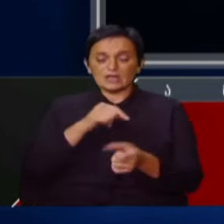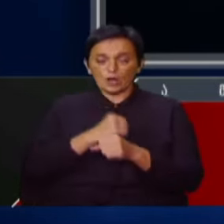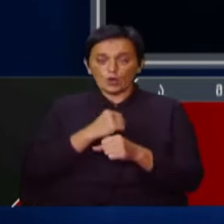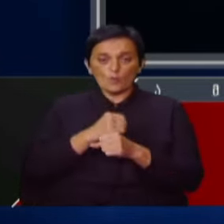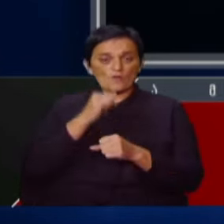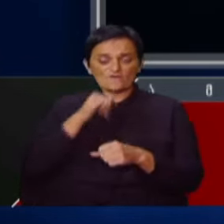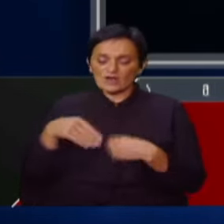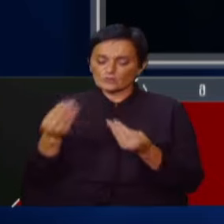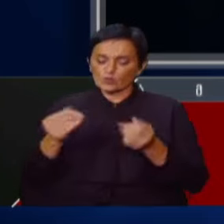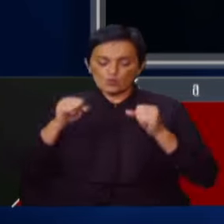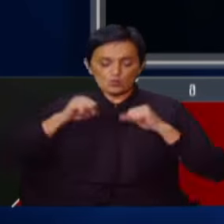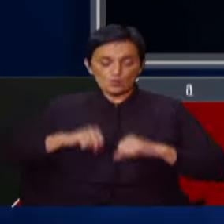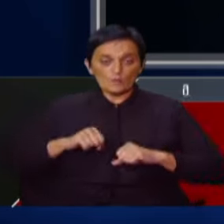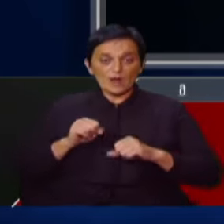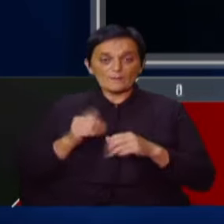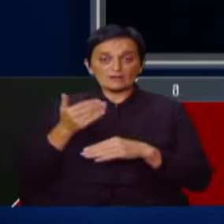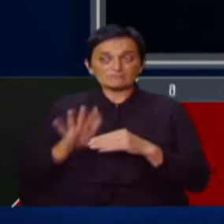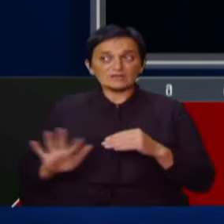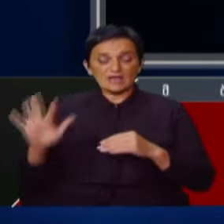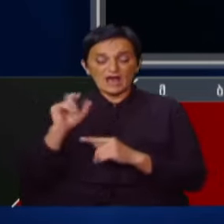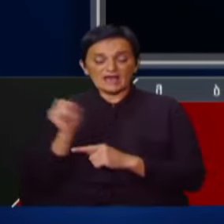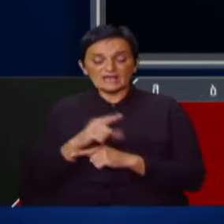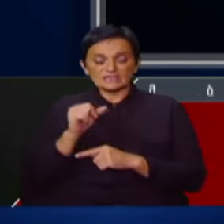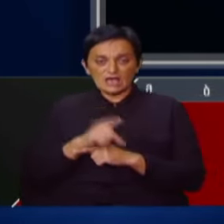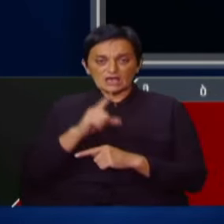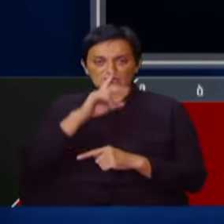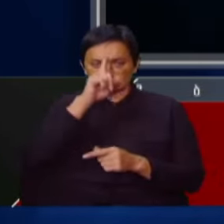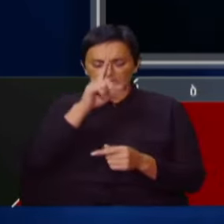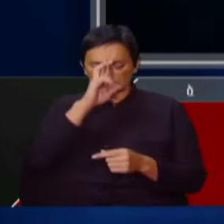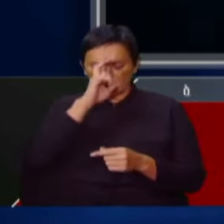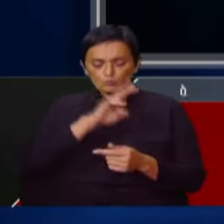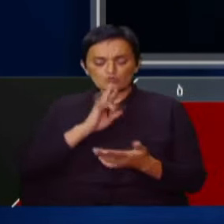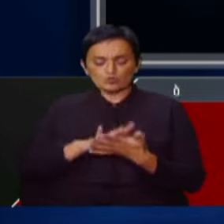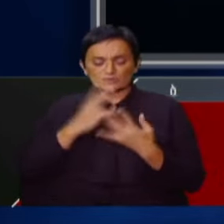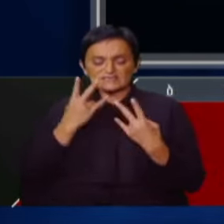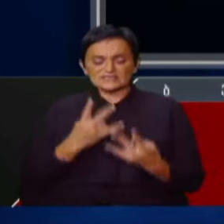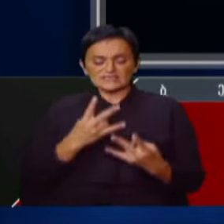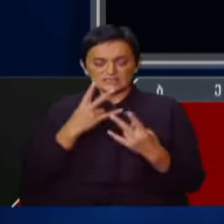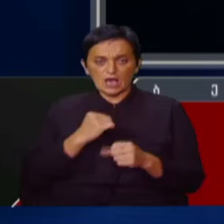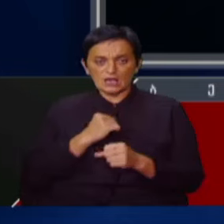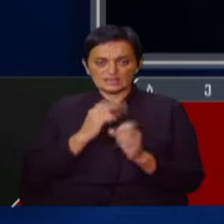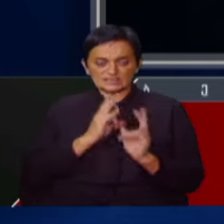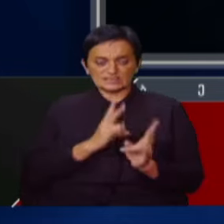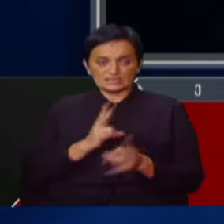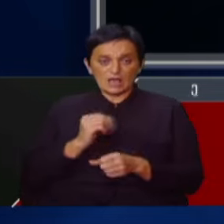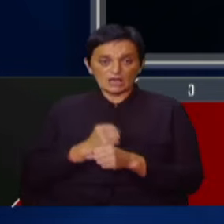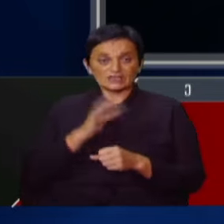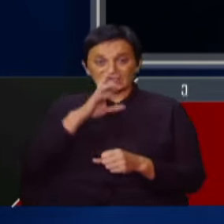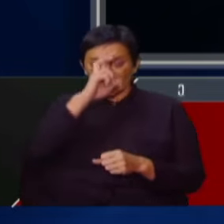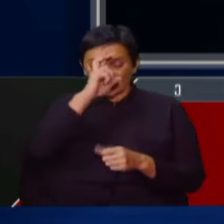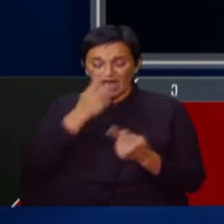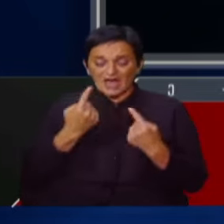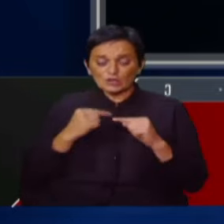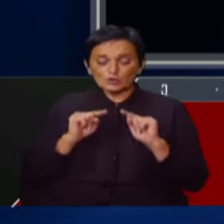მას ვერ მივცემთ უფლებას გარე დავალებების შესრულება და სახელმწიფოს ის მუდმივი ზიანის მიყენება განაგრძოს. დაუშვებელია ხელისუფლებაში დაბრუნების თუნდაც